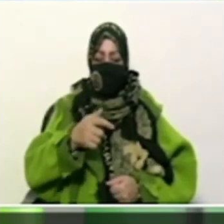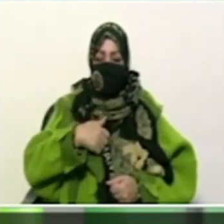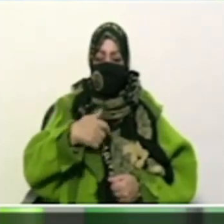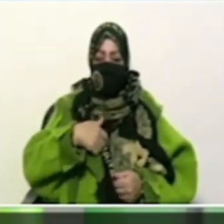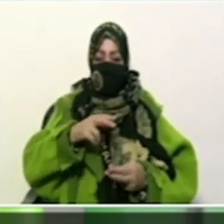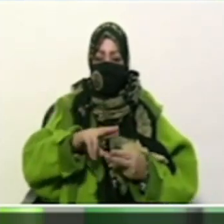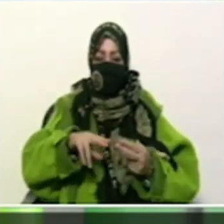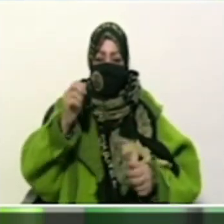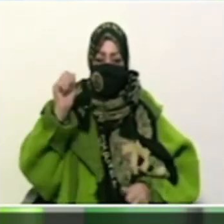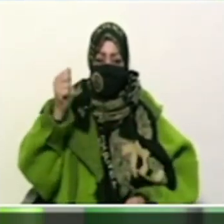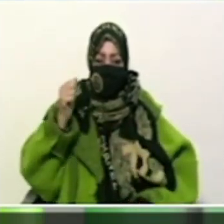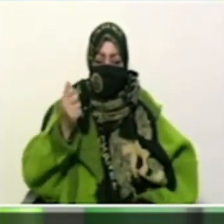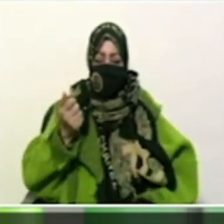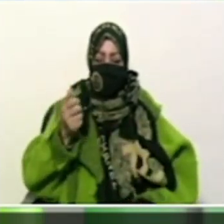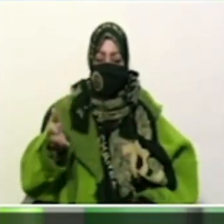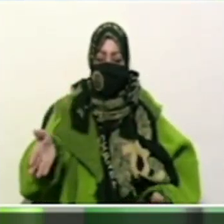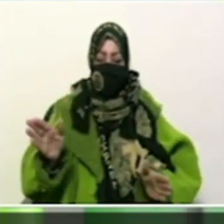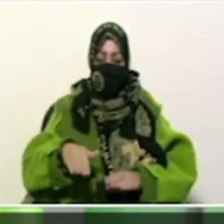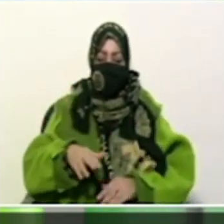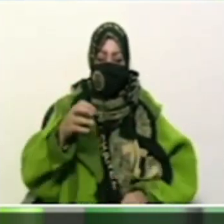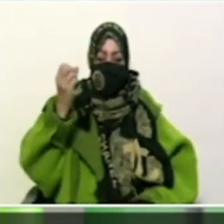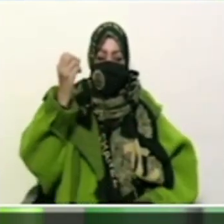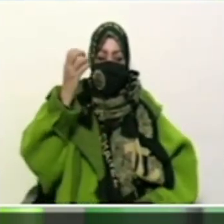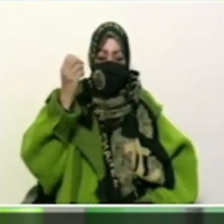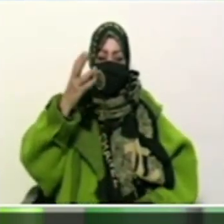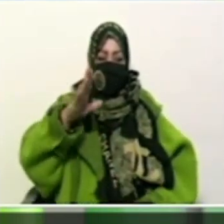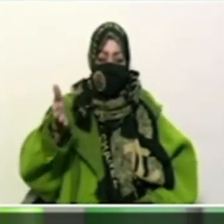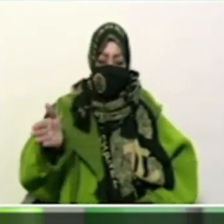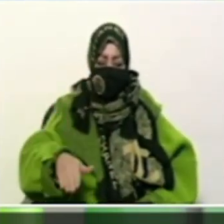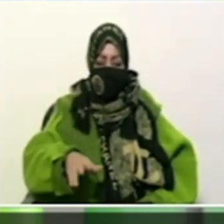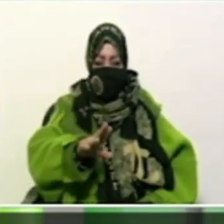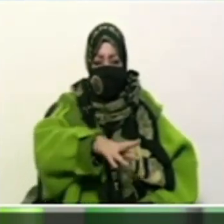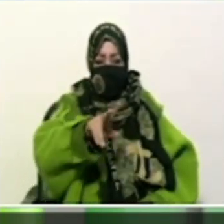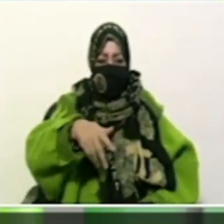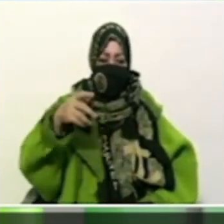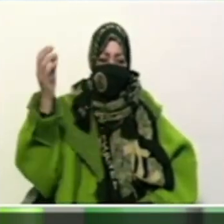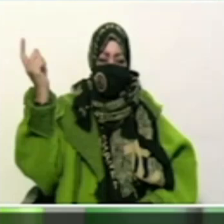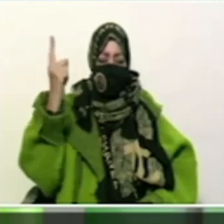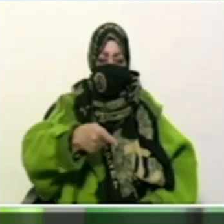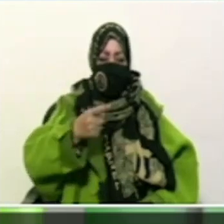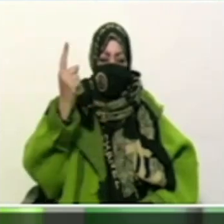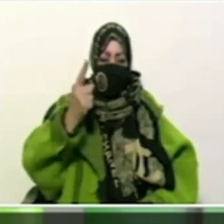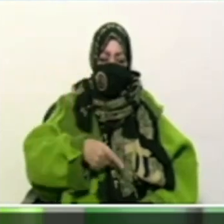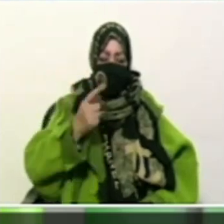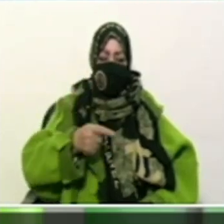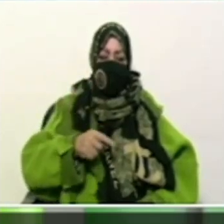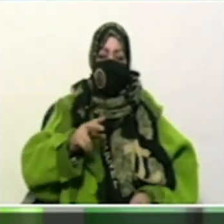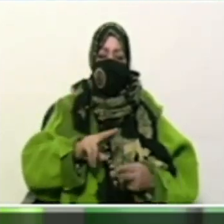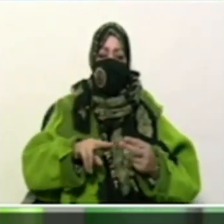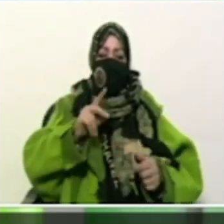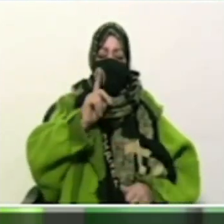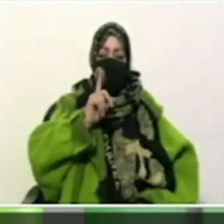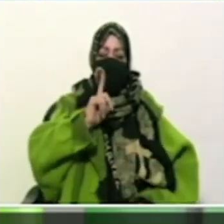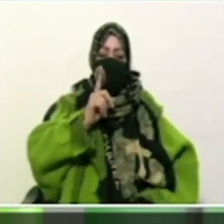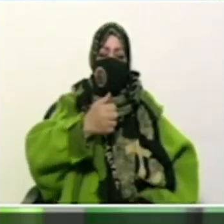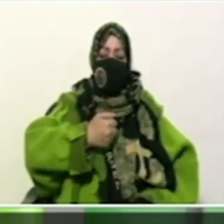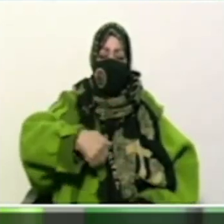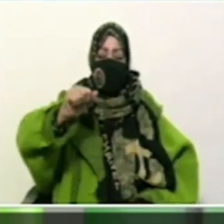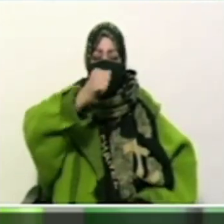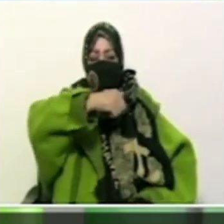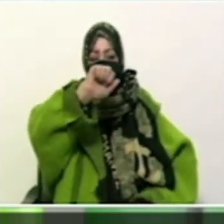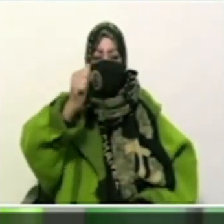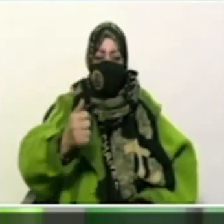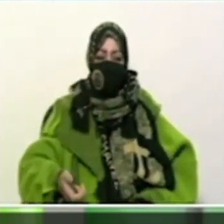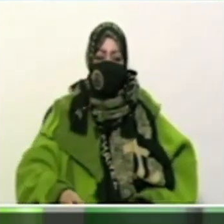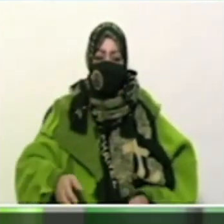الدايحات؟ عليك يلمونا مغاربنا لا شاركنا وندير الصلح يلمونا من غرب انا شرب مدري صراحة